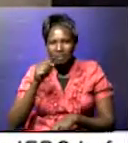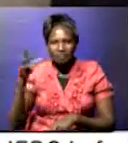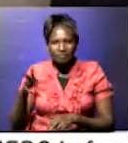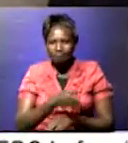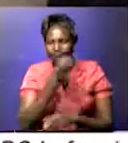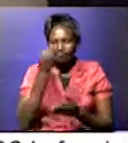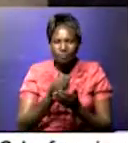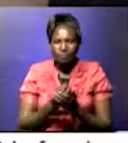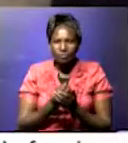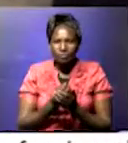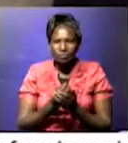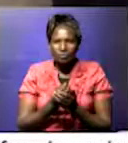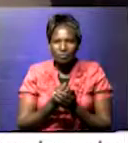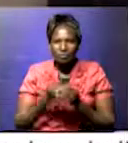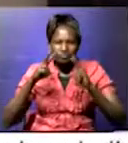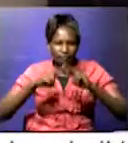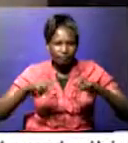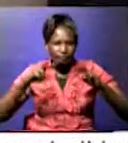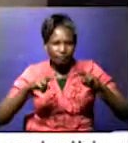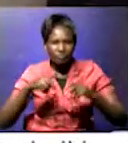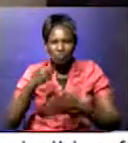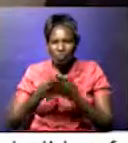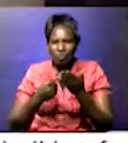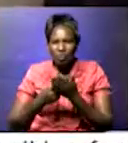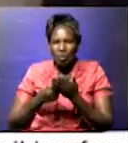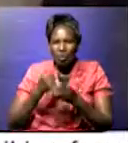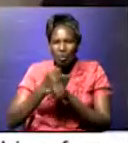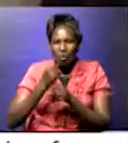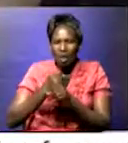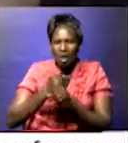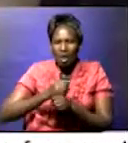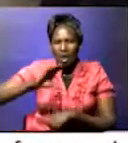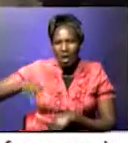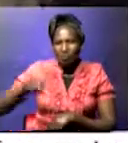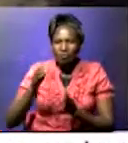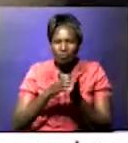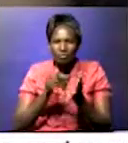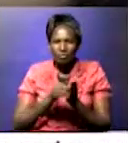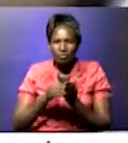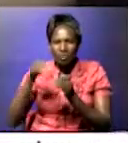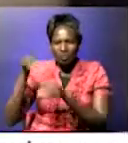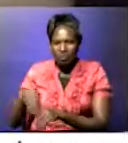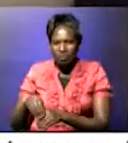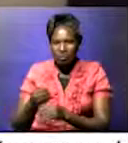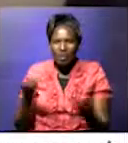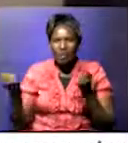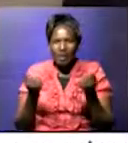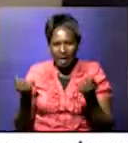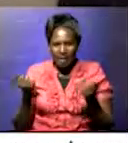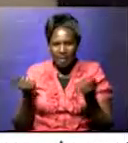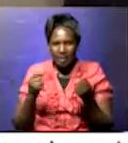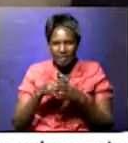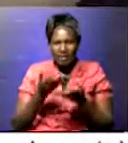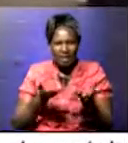wake, wanafanya inspectorate, wanafanya kwa county ya Machakos, wakawaeka kwa gari,